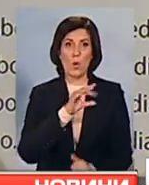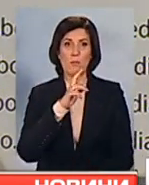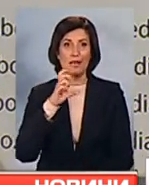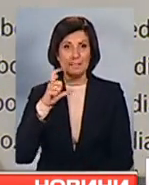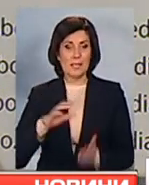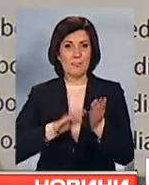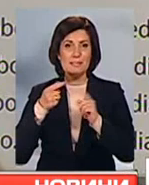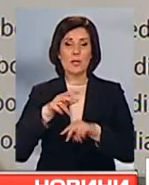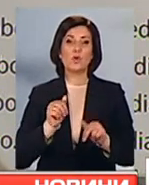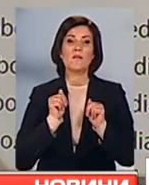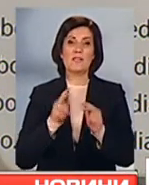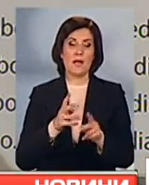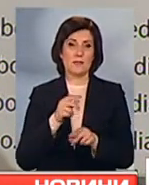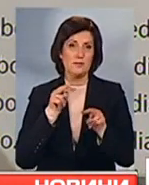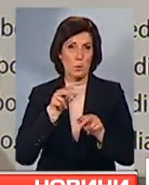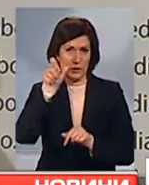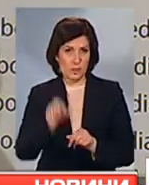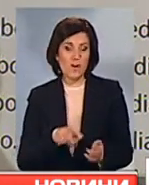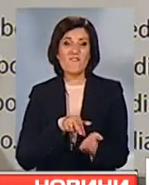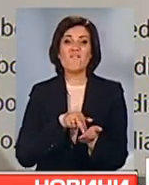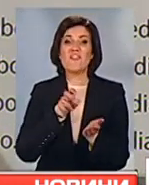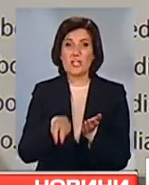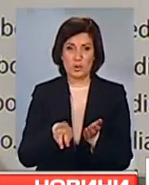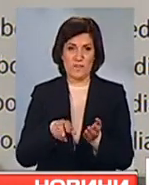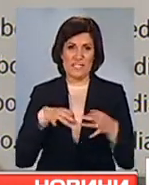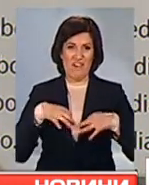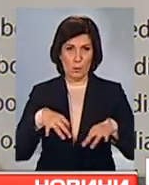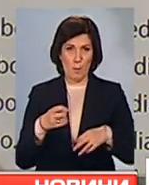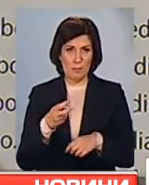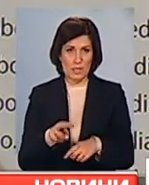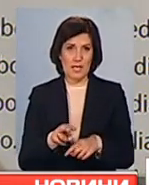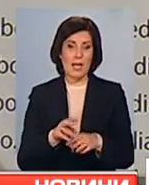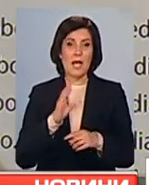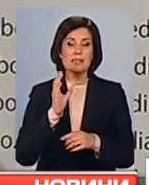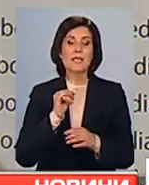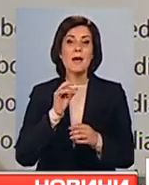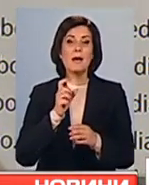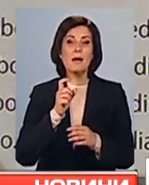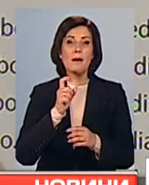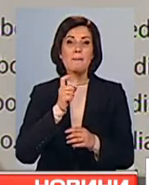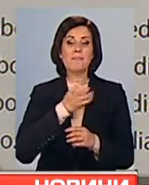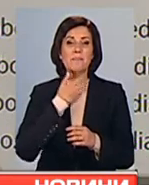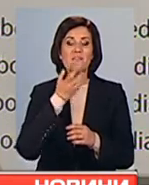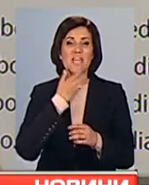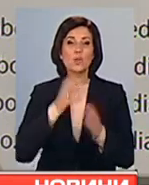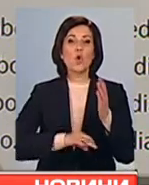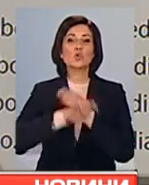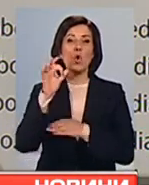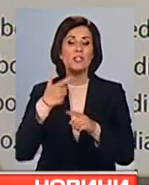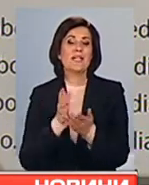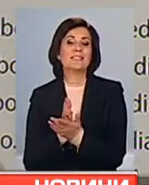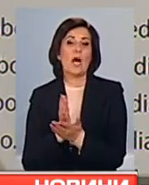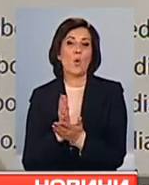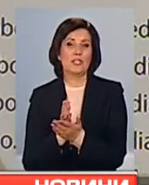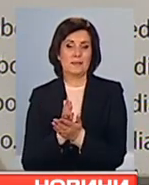ОБСЄ, після того, як один із спостерігачів вийшов з автомобіля з південного сходу, де знаходяться позиції